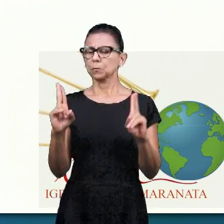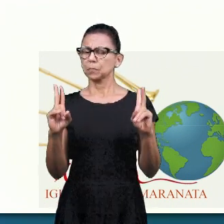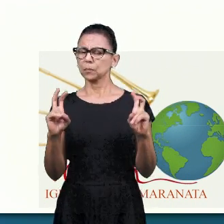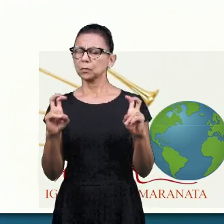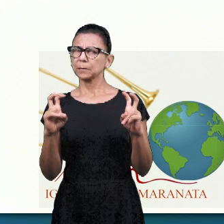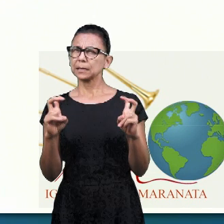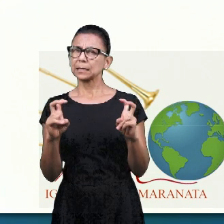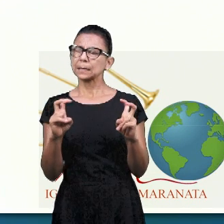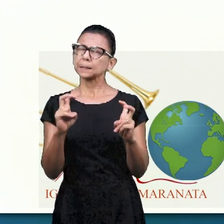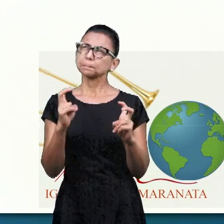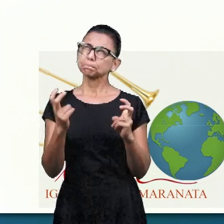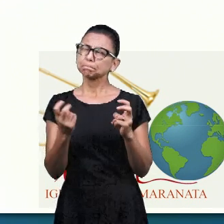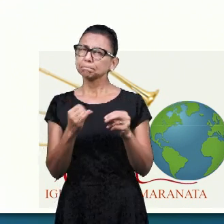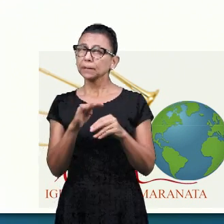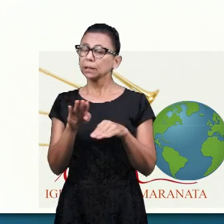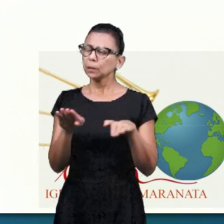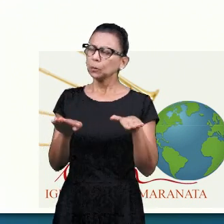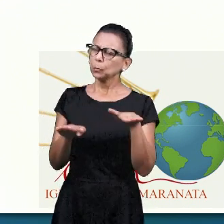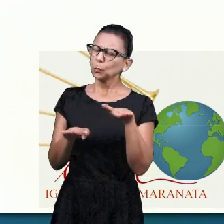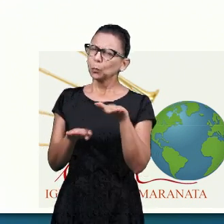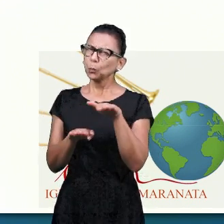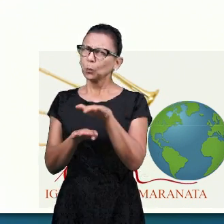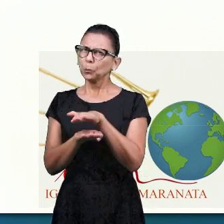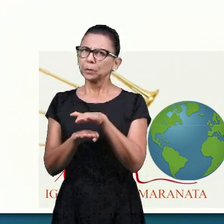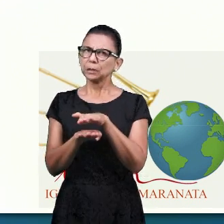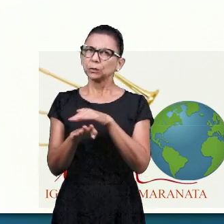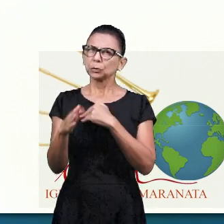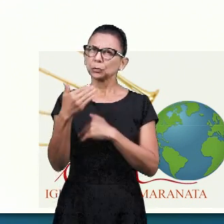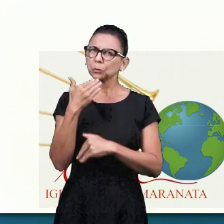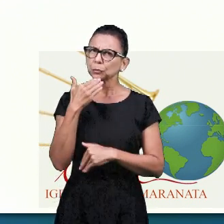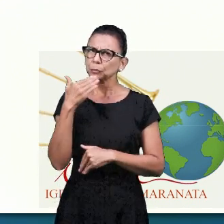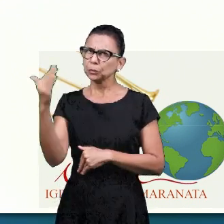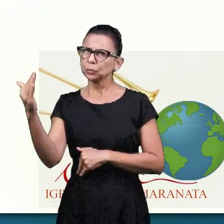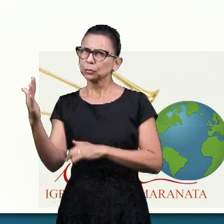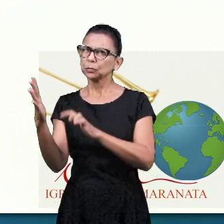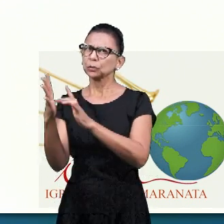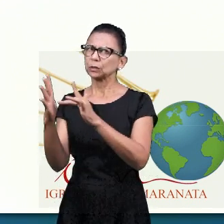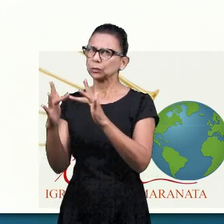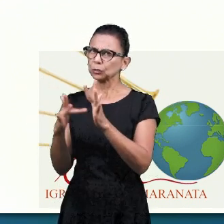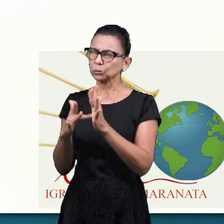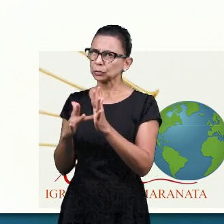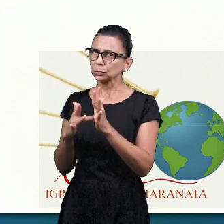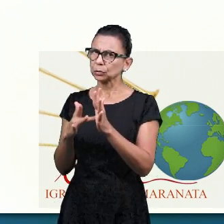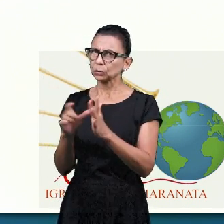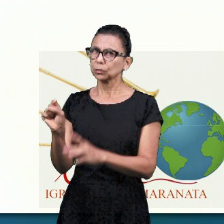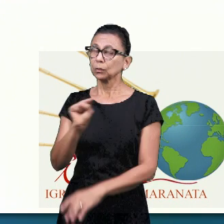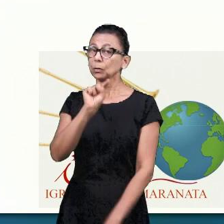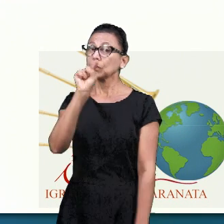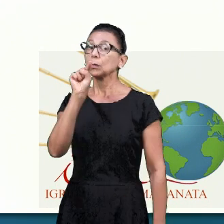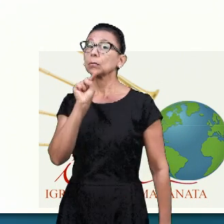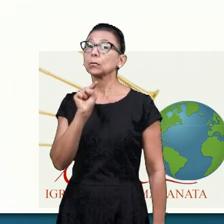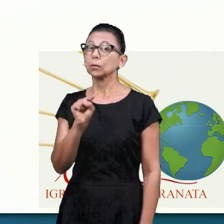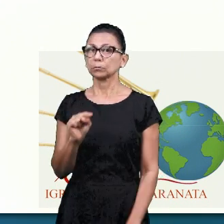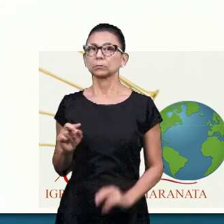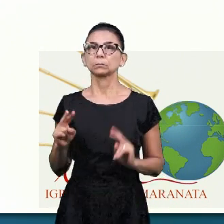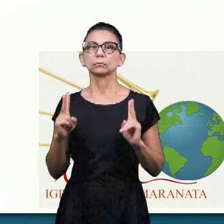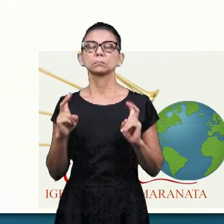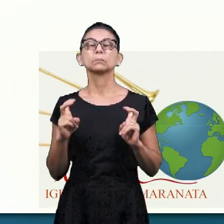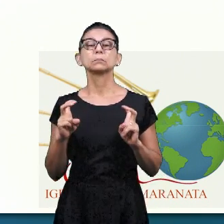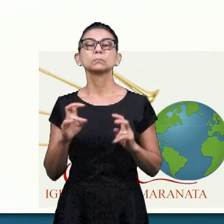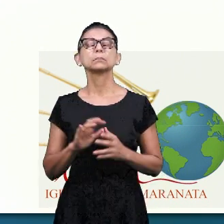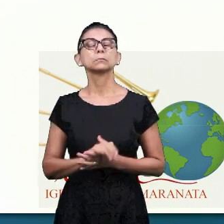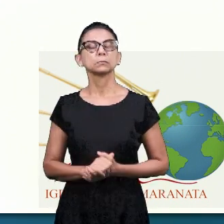expression d'humilité dans l'appel qu'il a fait avec le Seigneur Jésus. Quelle a été cette